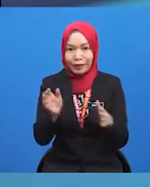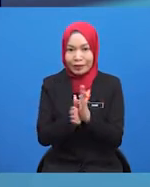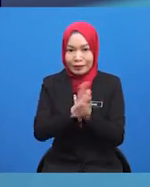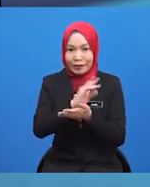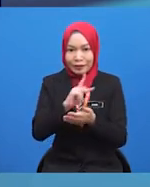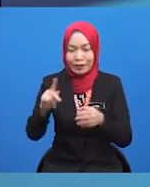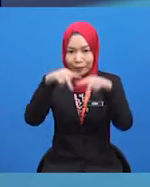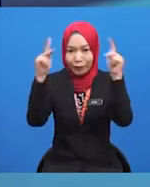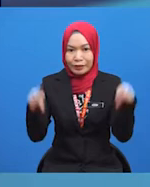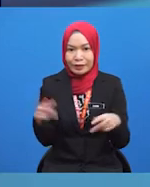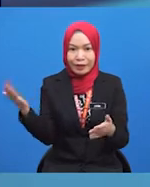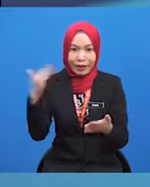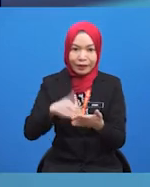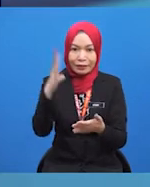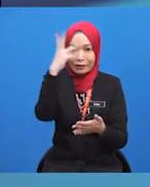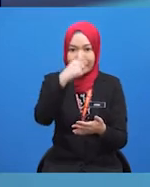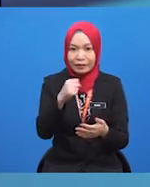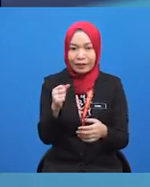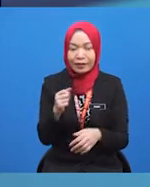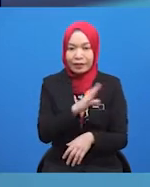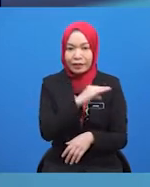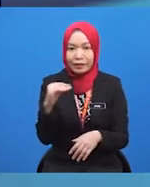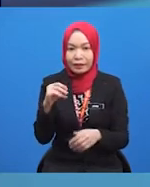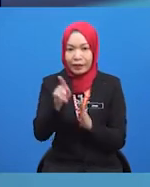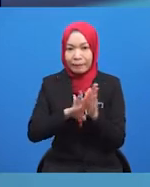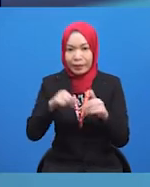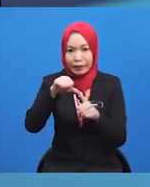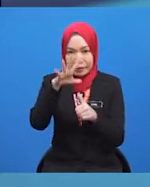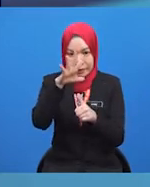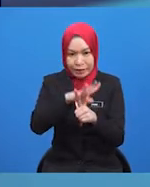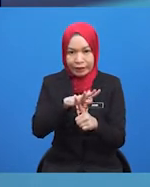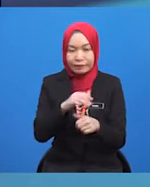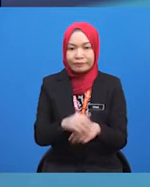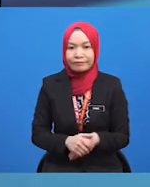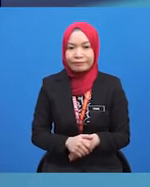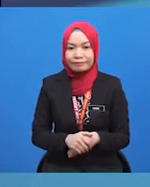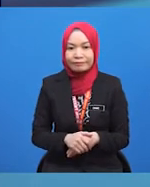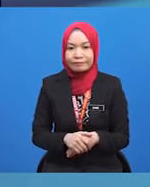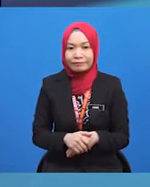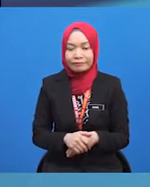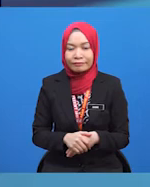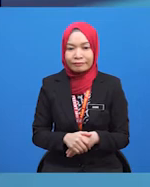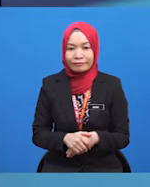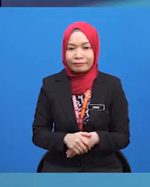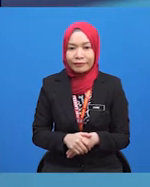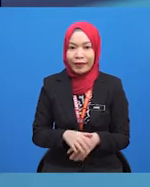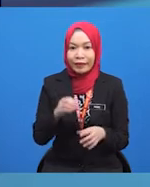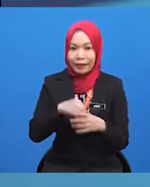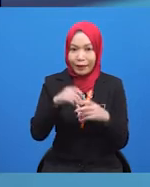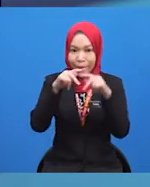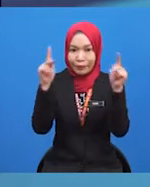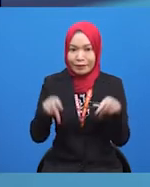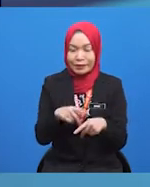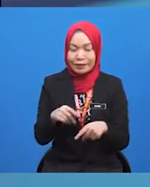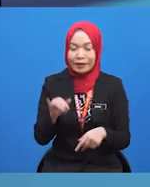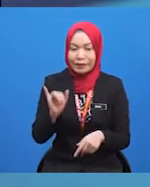lebih berkesan dalam menyampaikan mesej. Dengan itu, dalam poster yang bakal